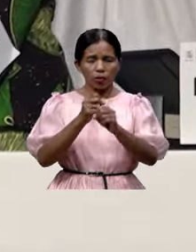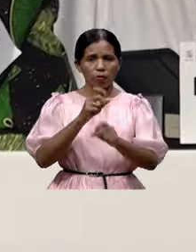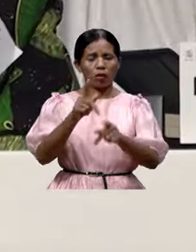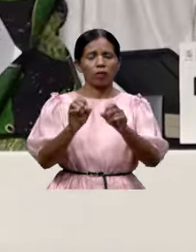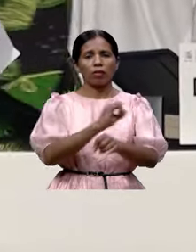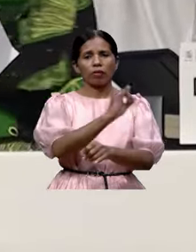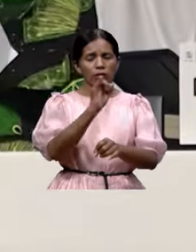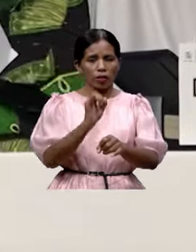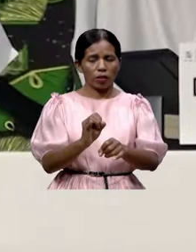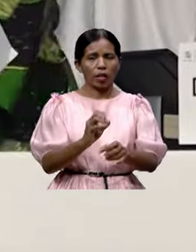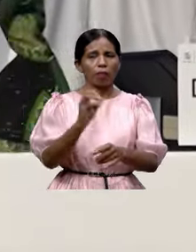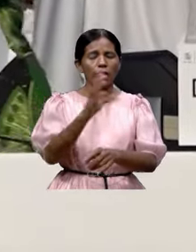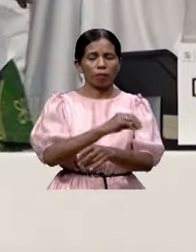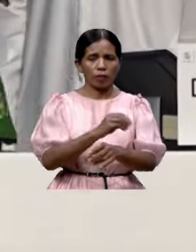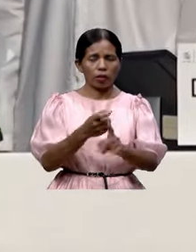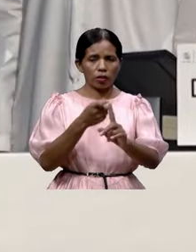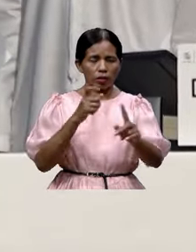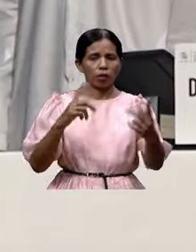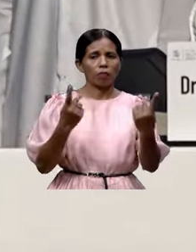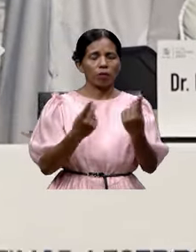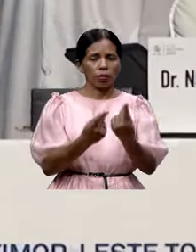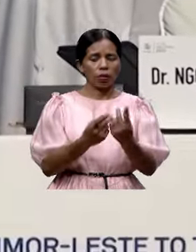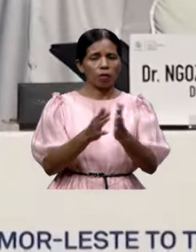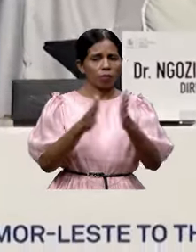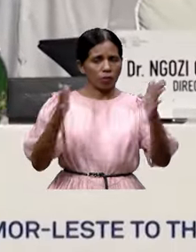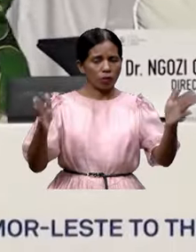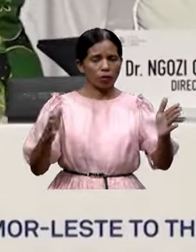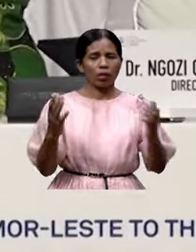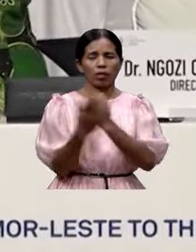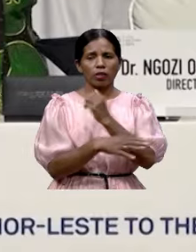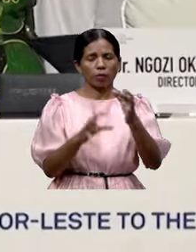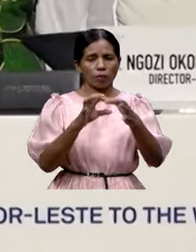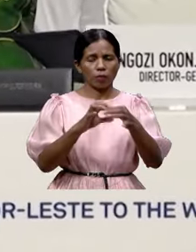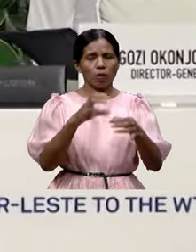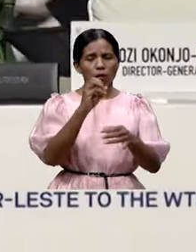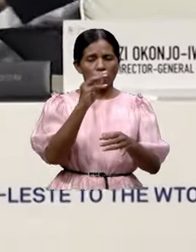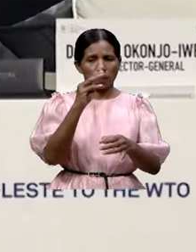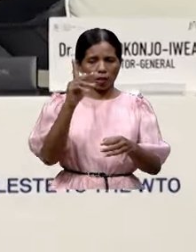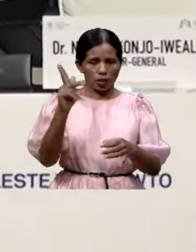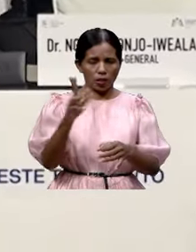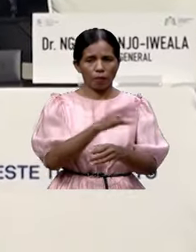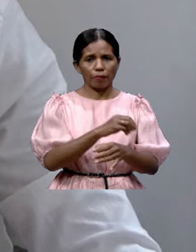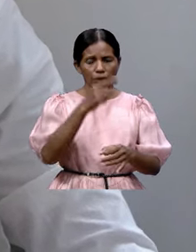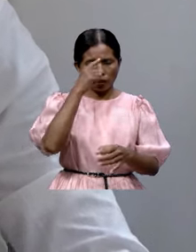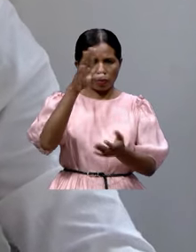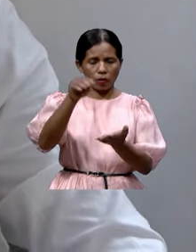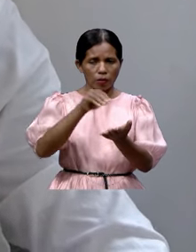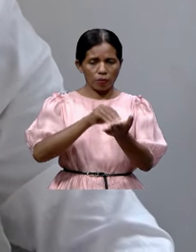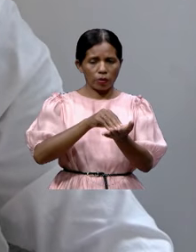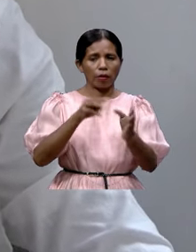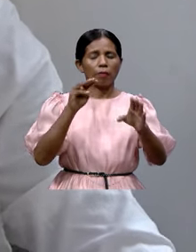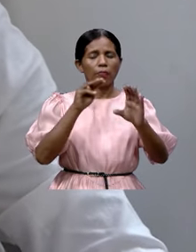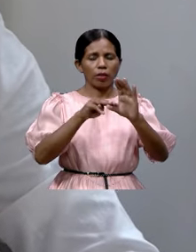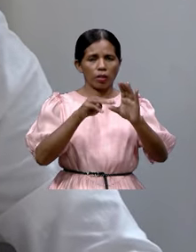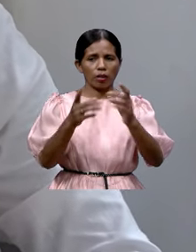husi estranjeiro, tamba se iha kompetisaun buat entre nasaun membro OMK sira, liu-liu ia setor investimento, tamba adopta mercado livre. Kari